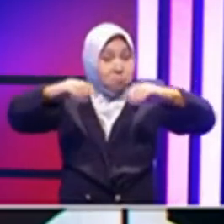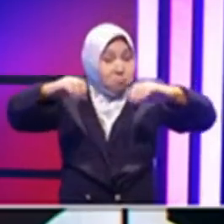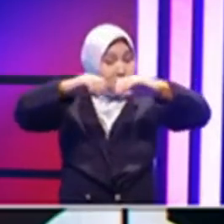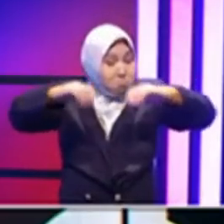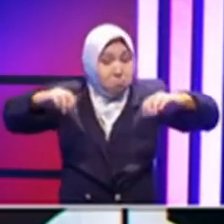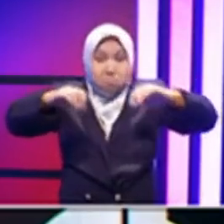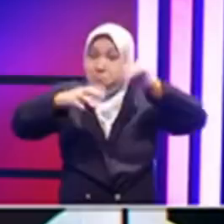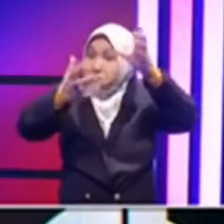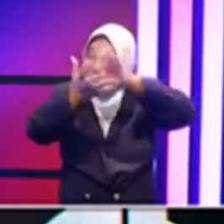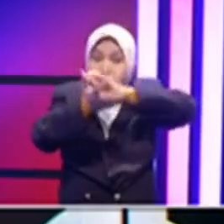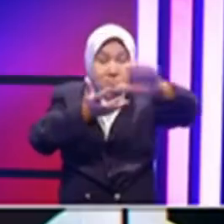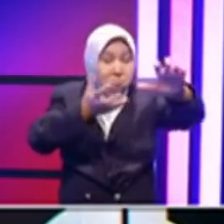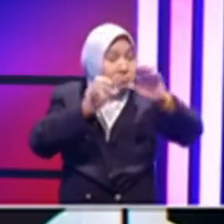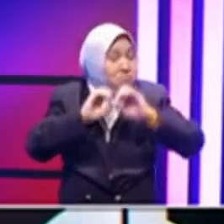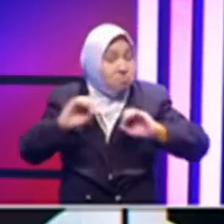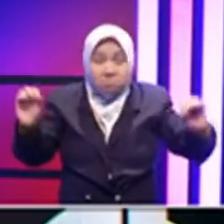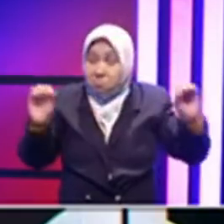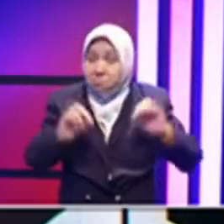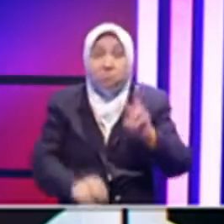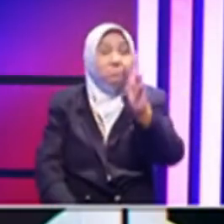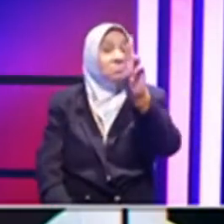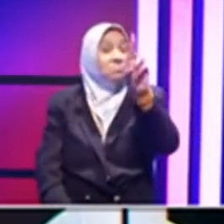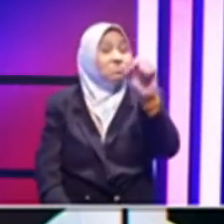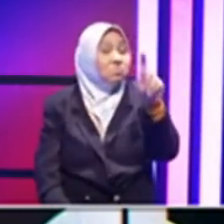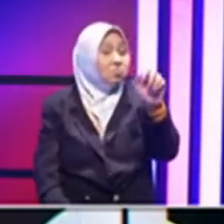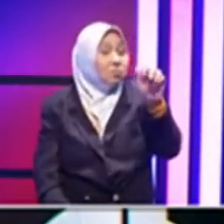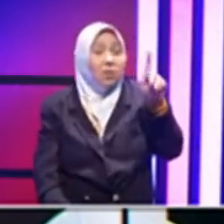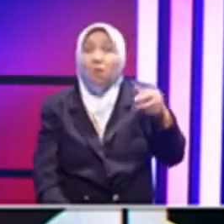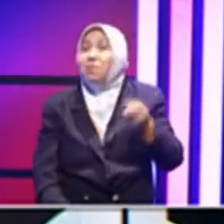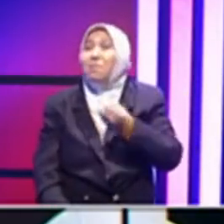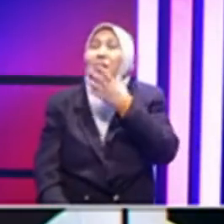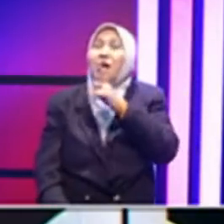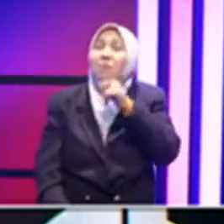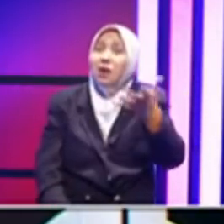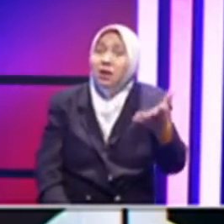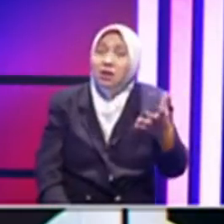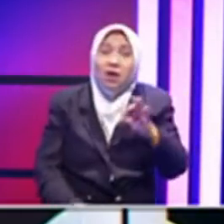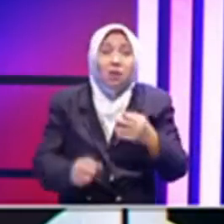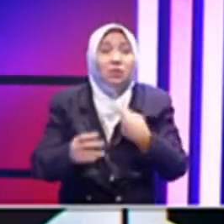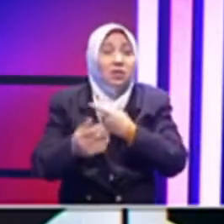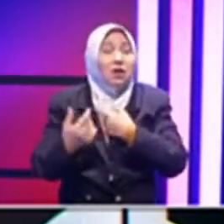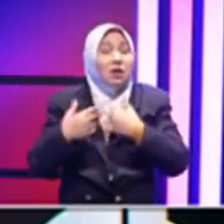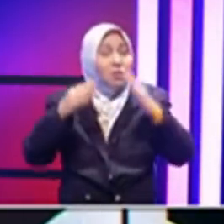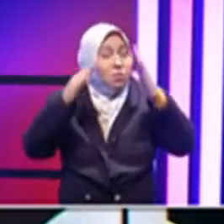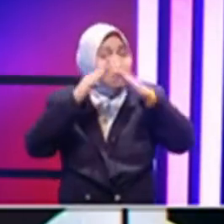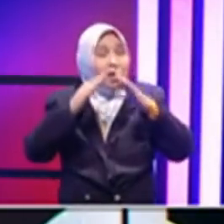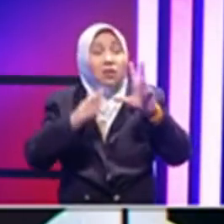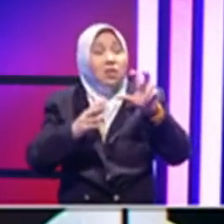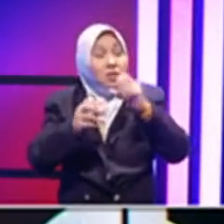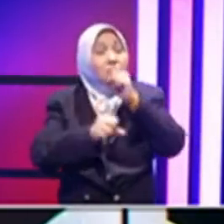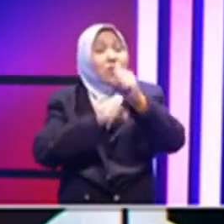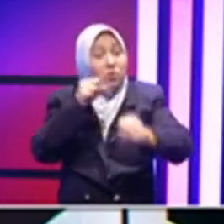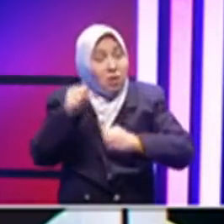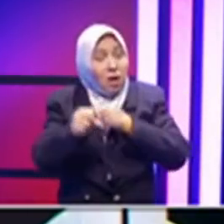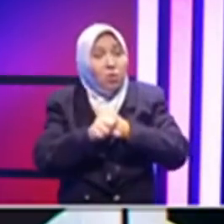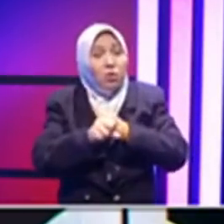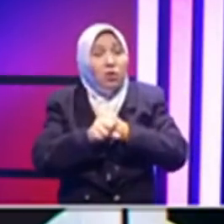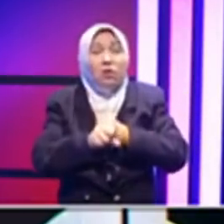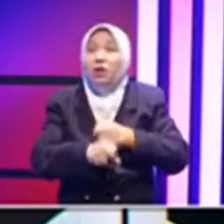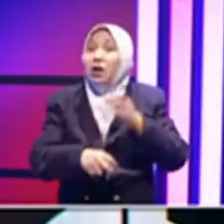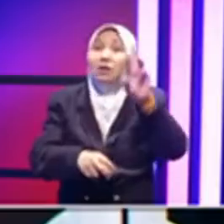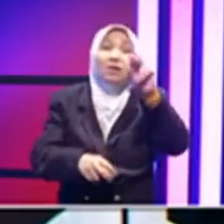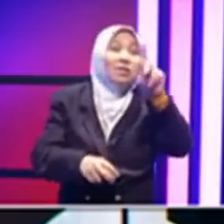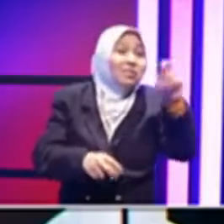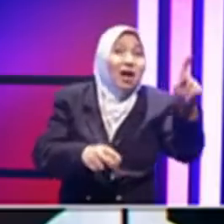sedikit pun. Dan bila cakap tak ada keretakan ini, dah berapa lama Ustaz ya? Langit ini. Kalau kita ada rumah 30 tahun pun retak sana